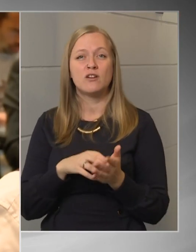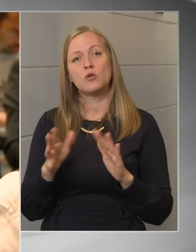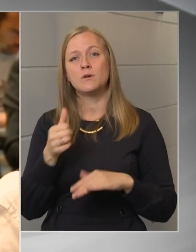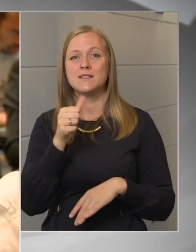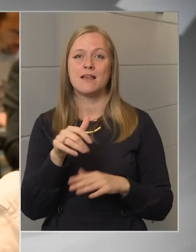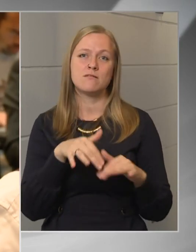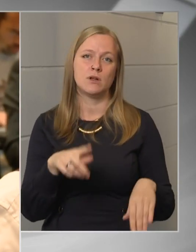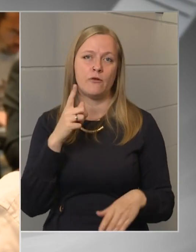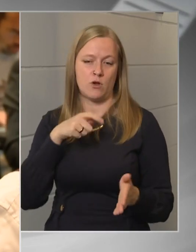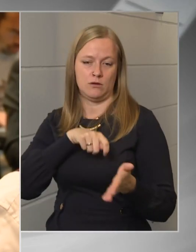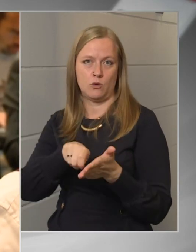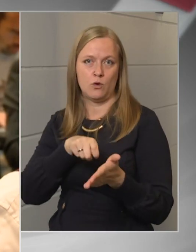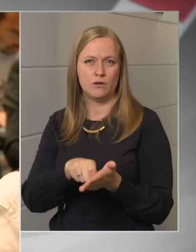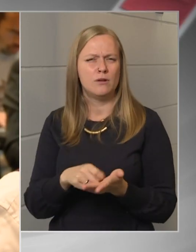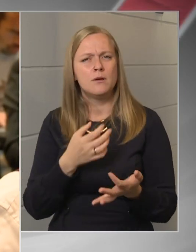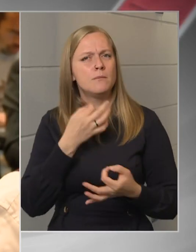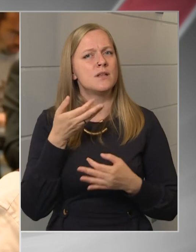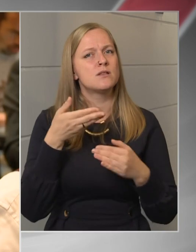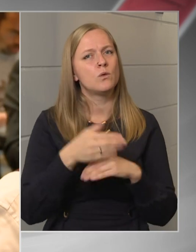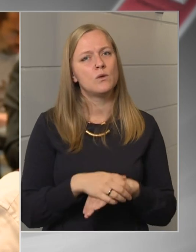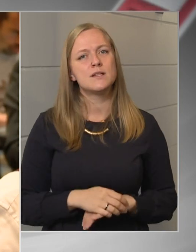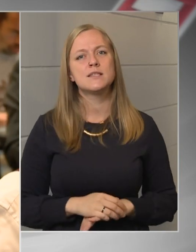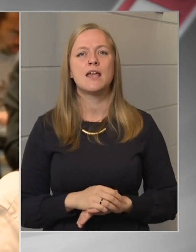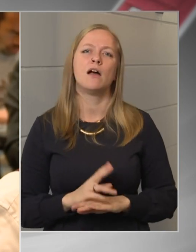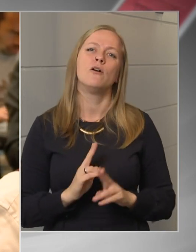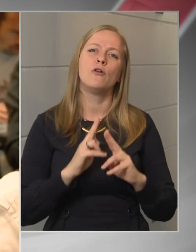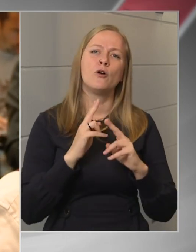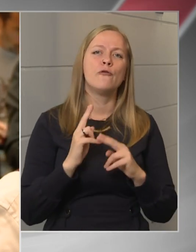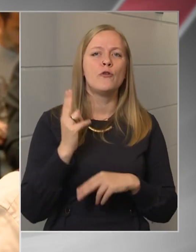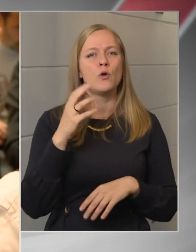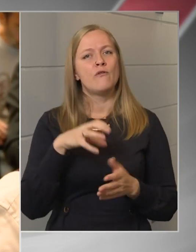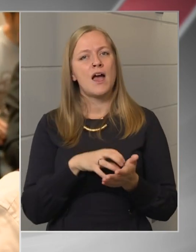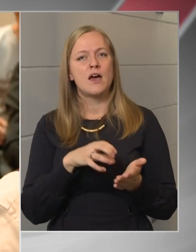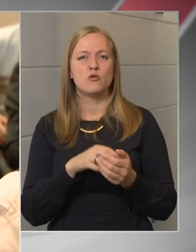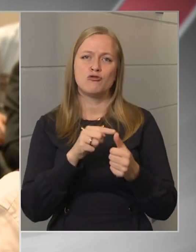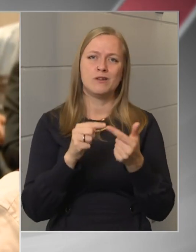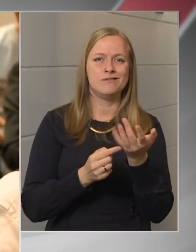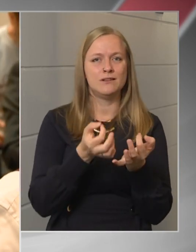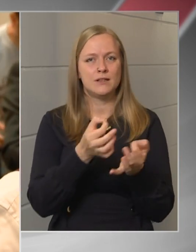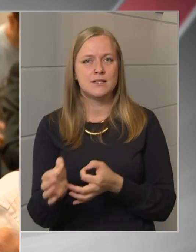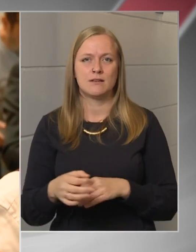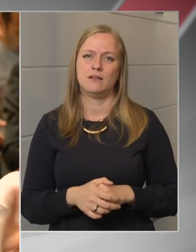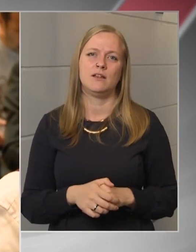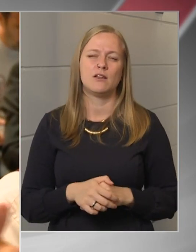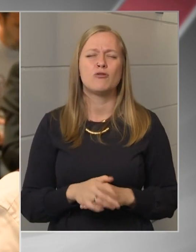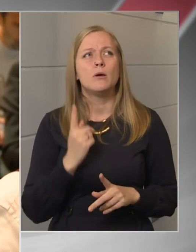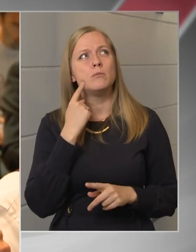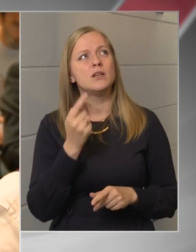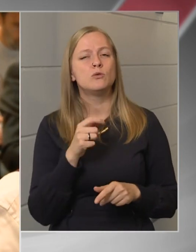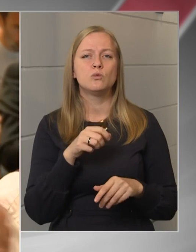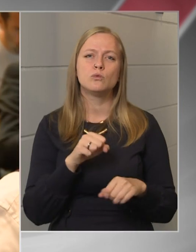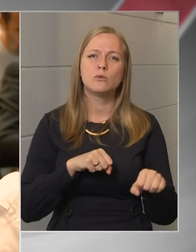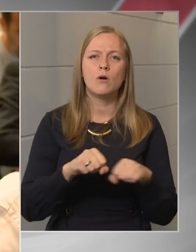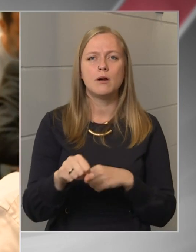millió forintot. Mit szól ezekhez a fővárosi lépésekhez? Mit tud adott esetben a kormányzat